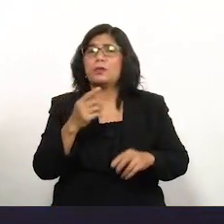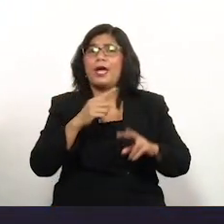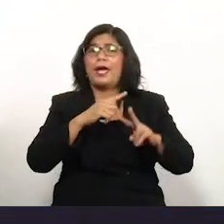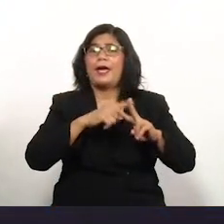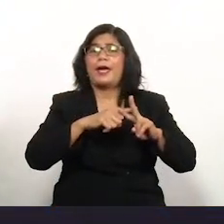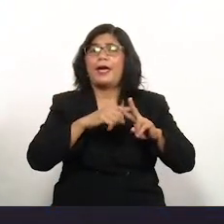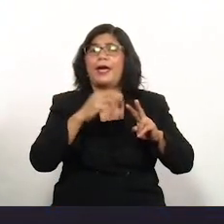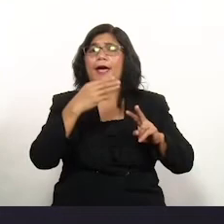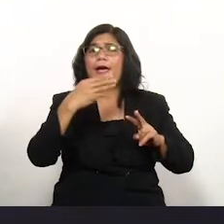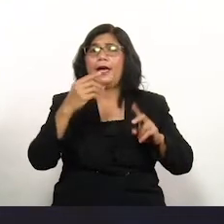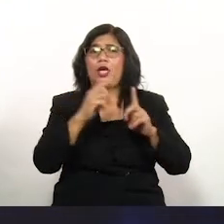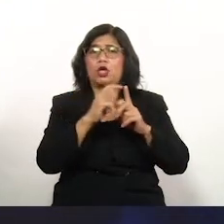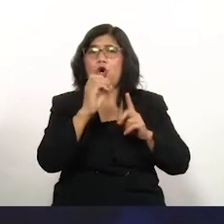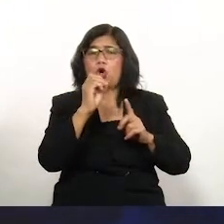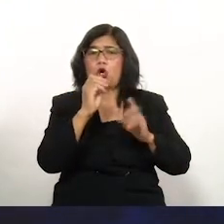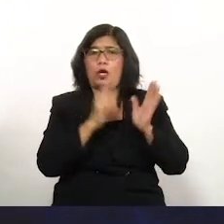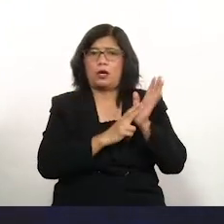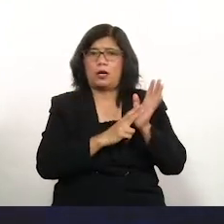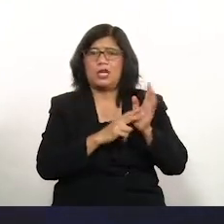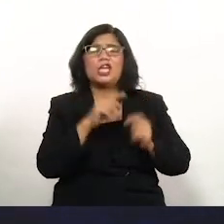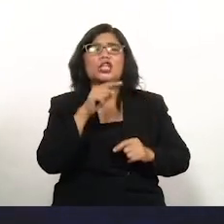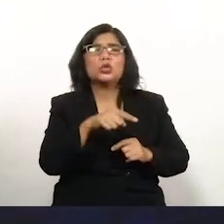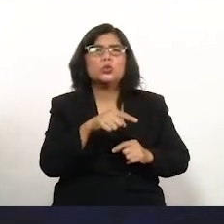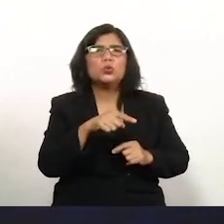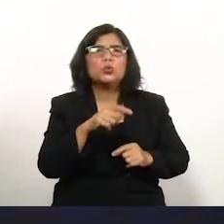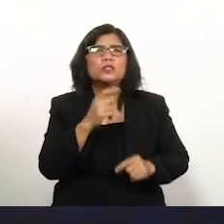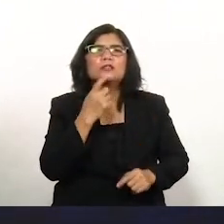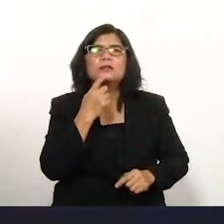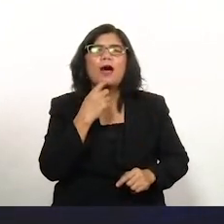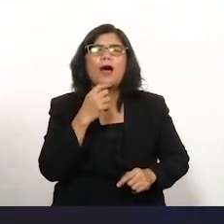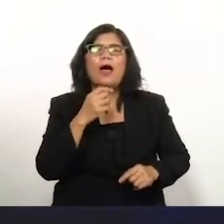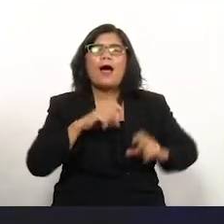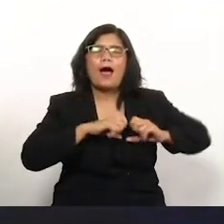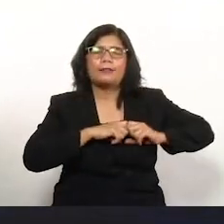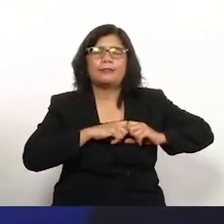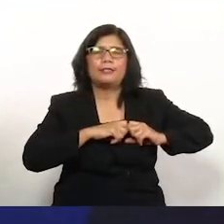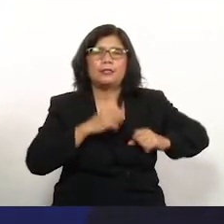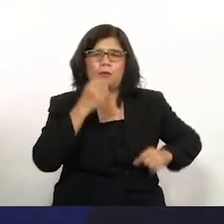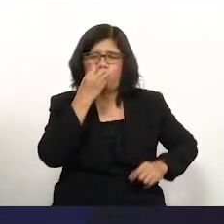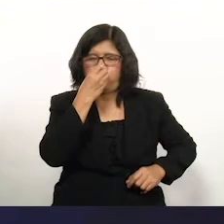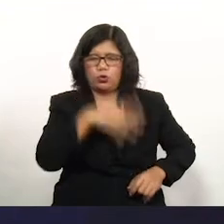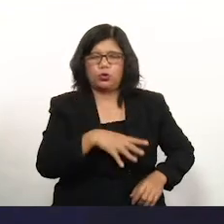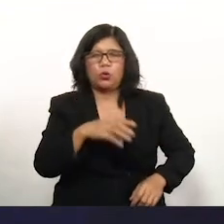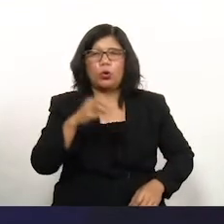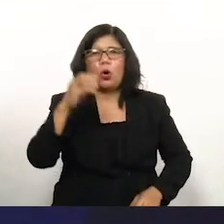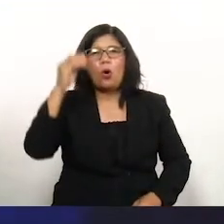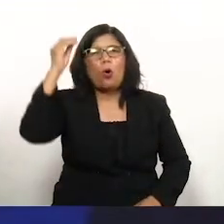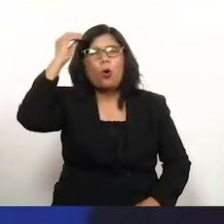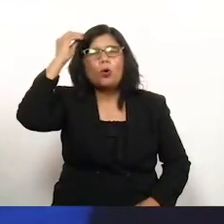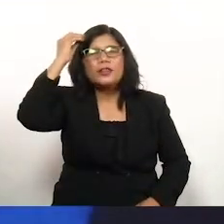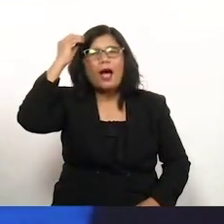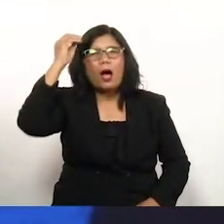Hai gaya hidup itu soal hati dan otak ide yang saya bilang hati yang busuk dan otak yang kotor secara